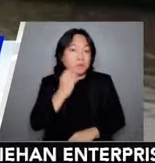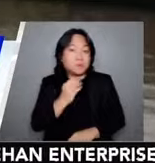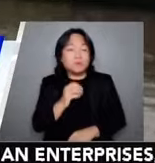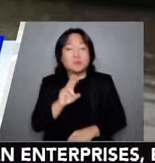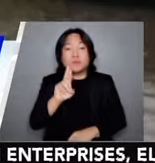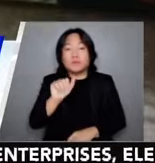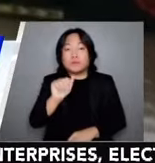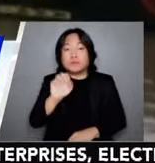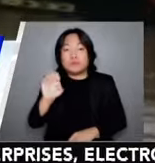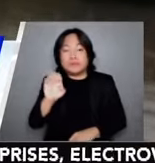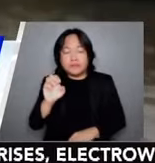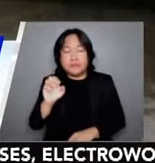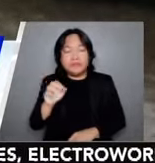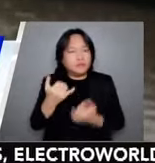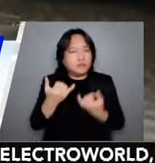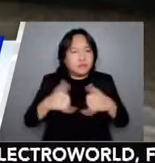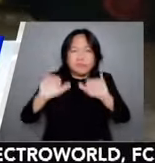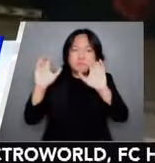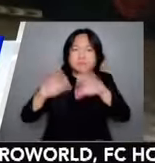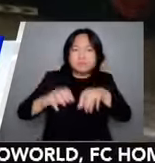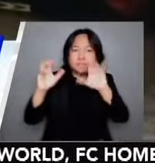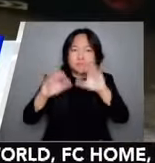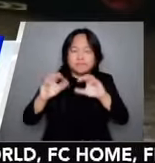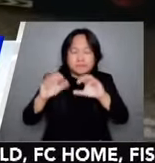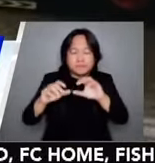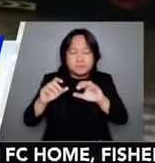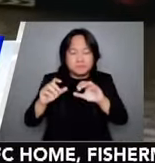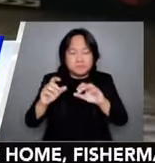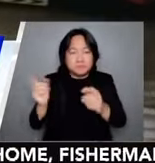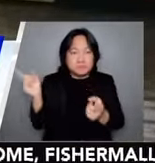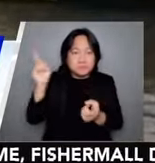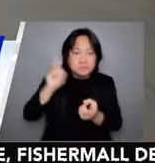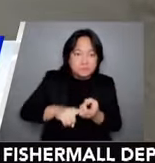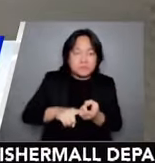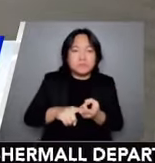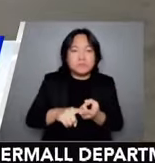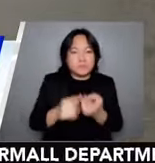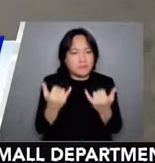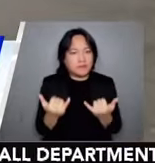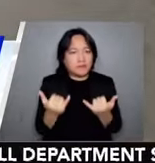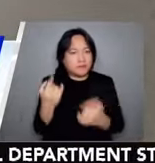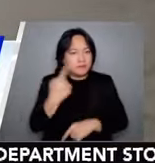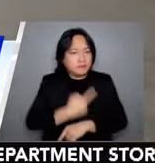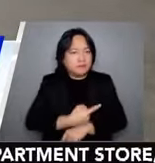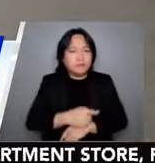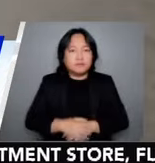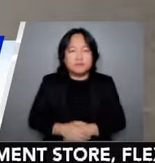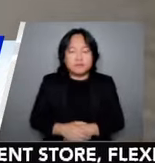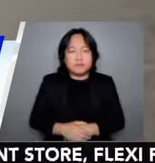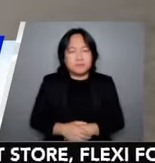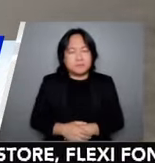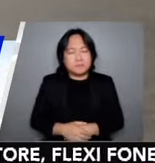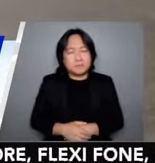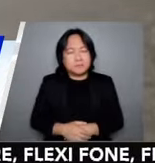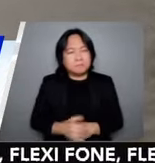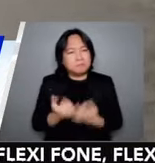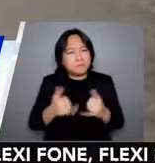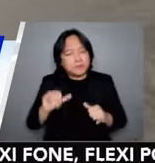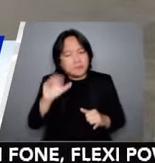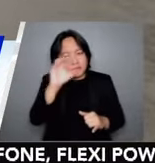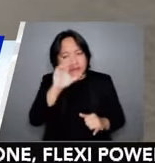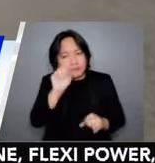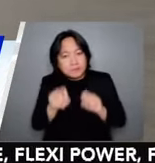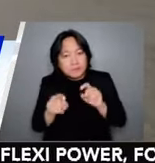ang pag-uulan doon hanggang ngayong araw, Miyerkules. Inaalam pa kung may naapektuhang Pilipino sa pagbaha at masamang panahon